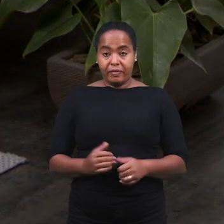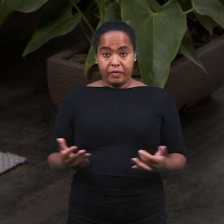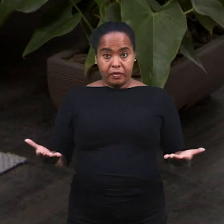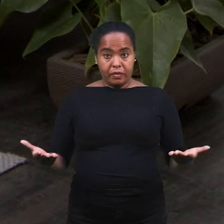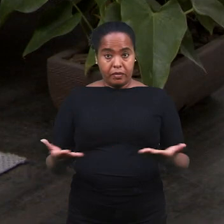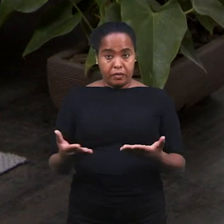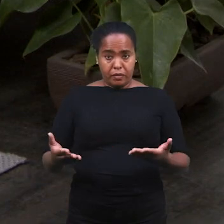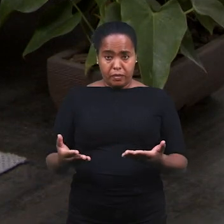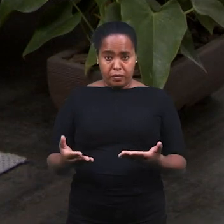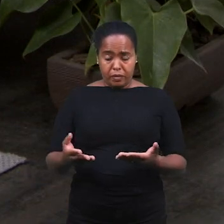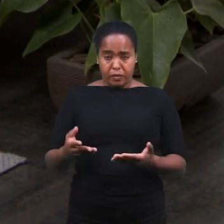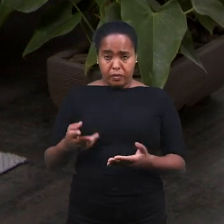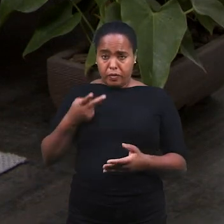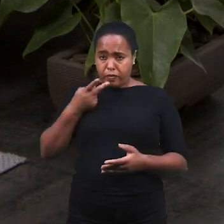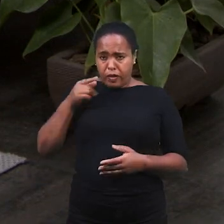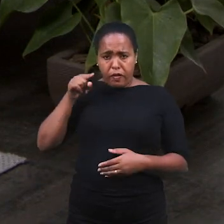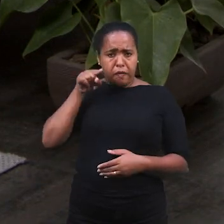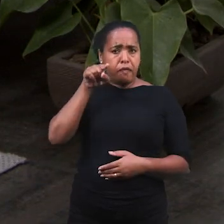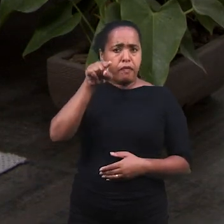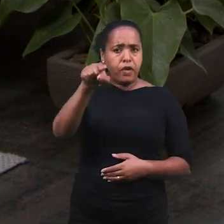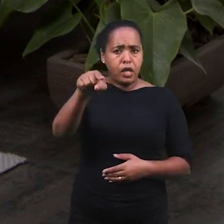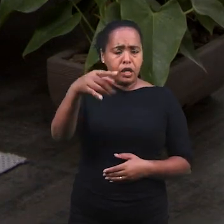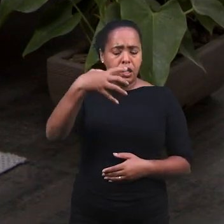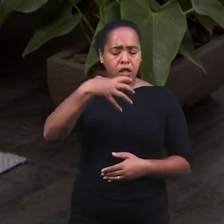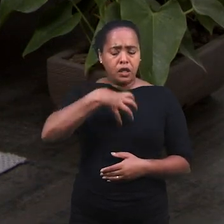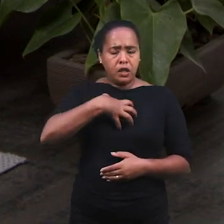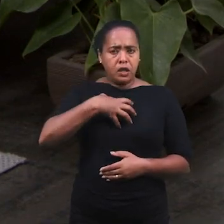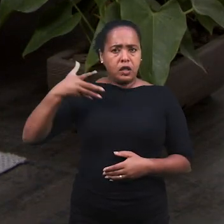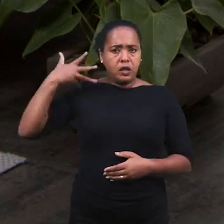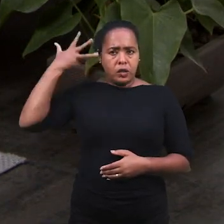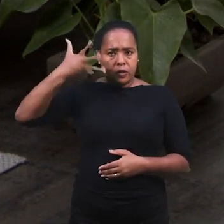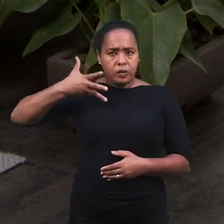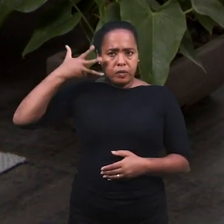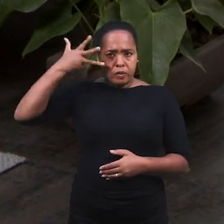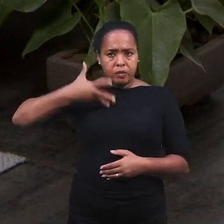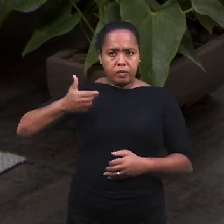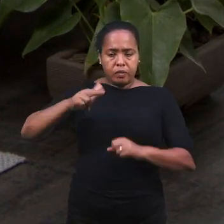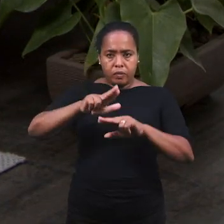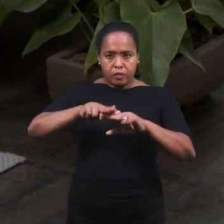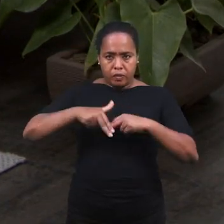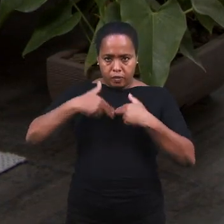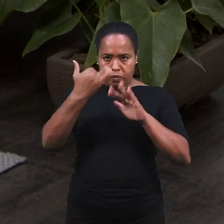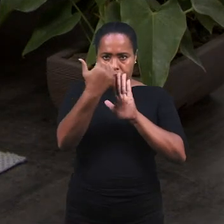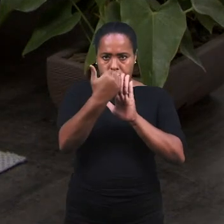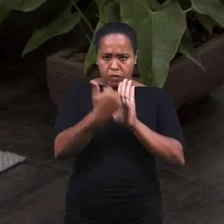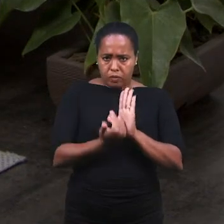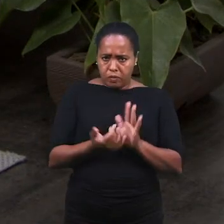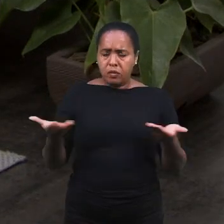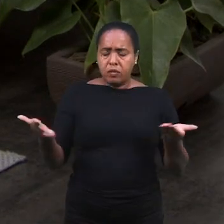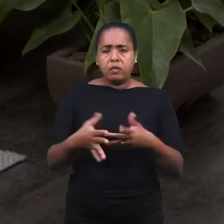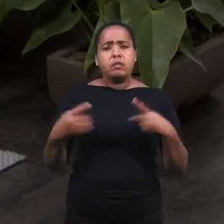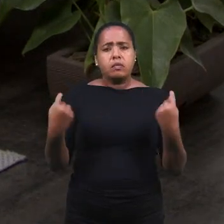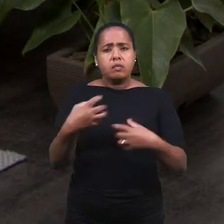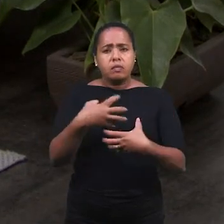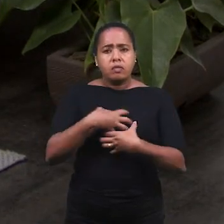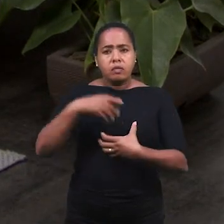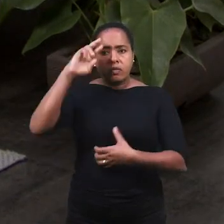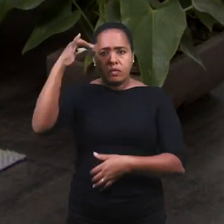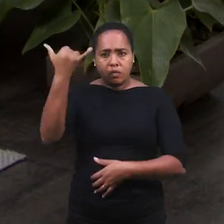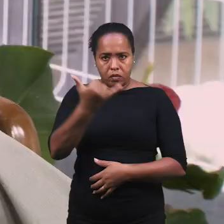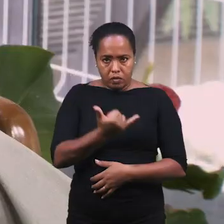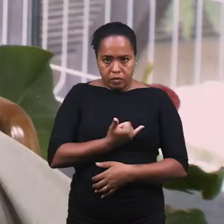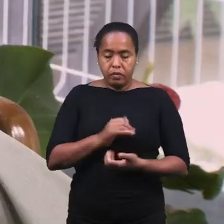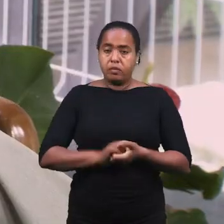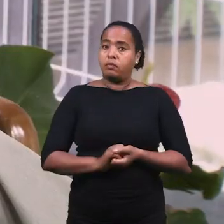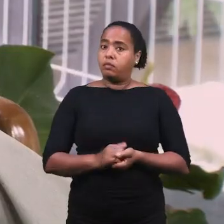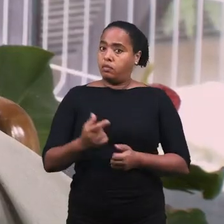А теперь я хотел бы поговорить и обратиться к вам, кого коснулось послание этой